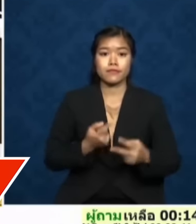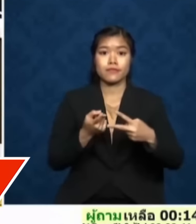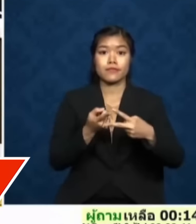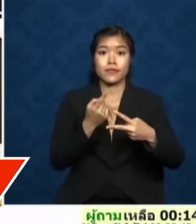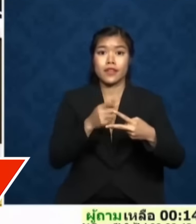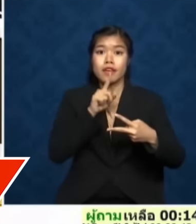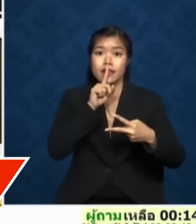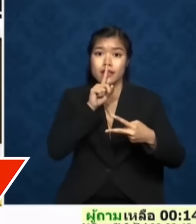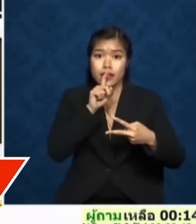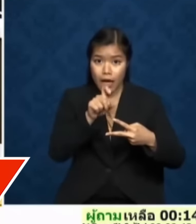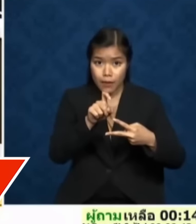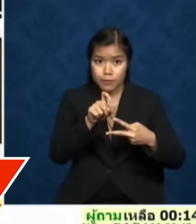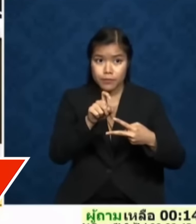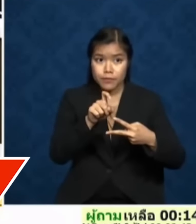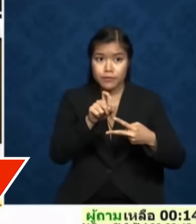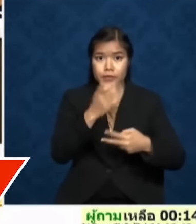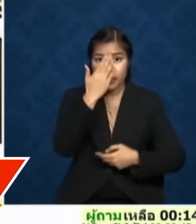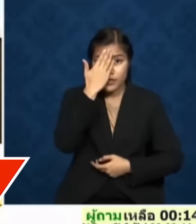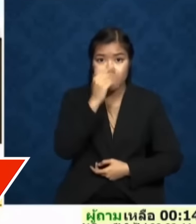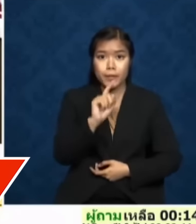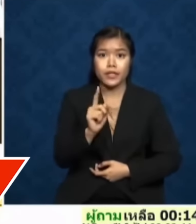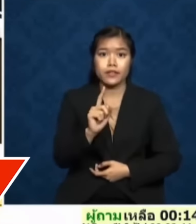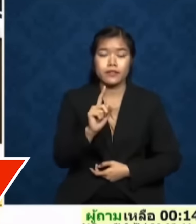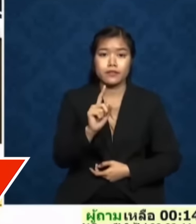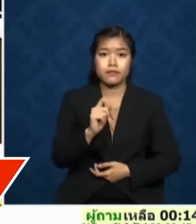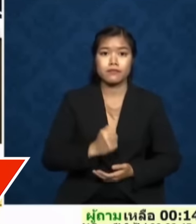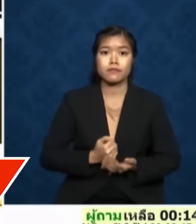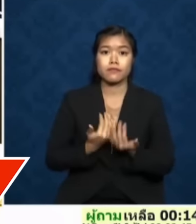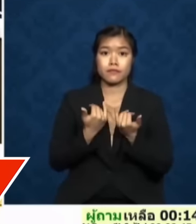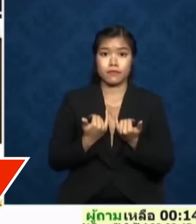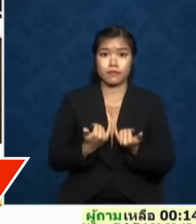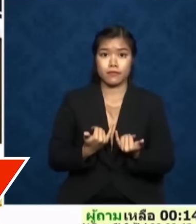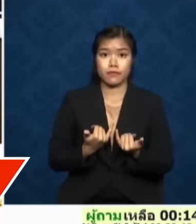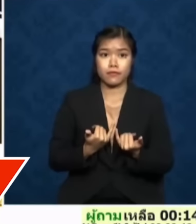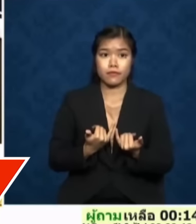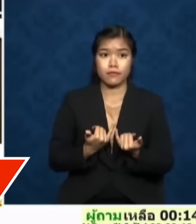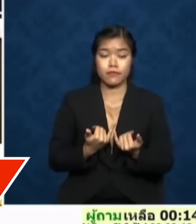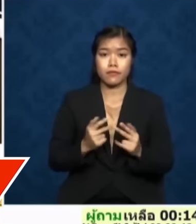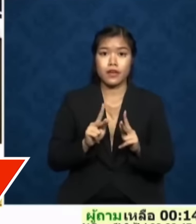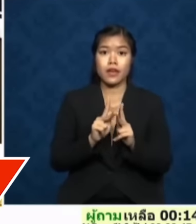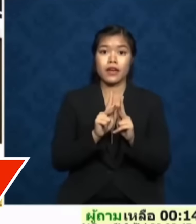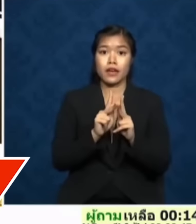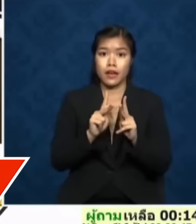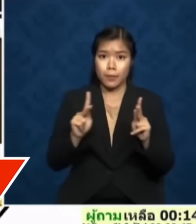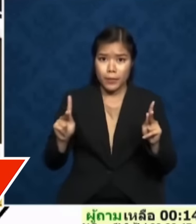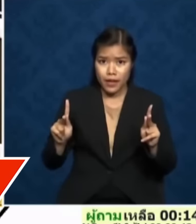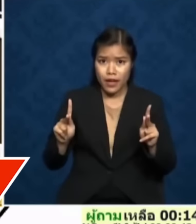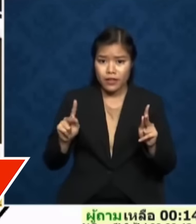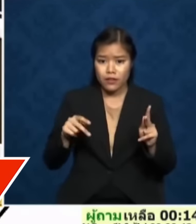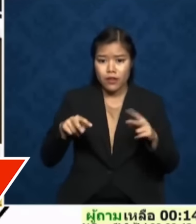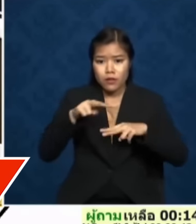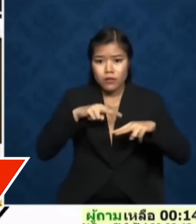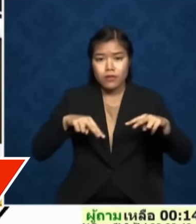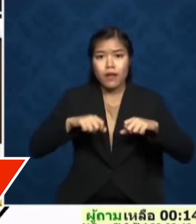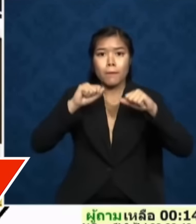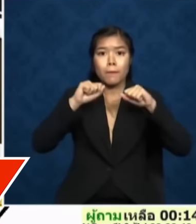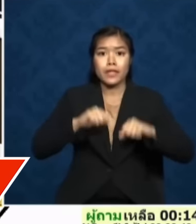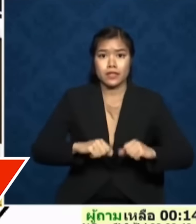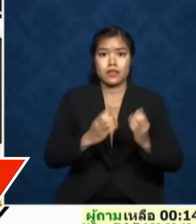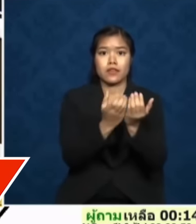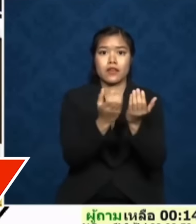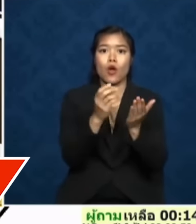ามเพราะตอนนี้คณะกรรมการศึกษาประชามติเรื่องรัฐธรรมนูญที่รัฐบ